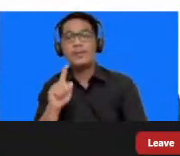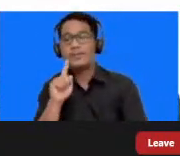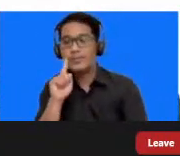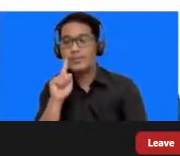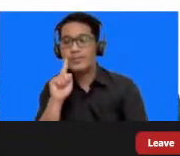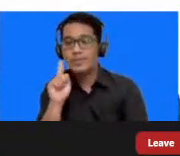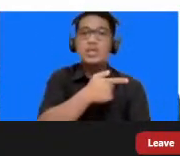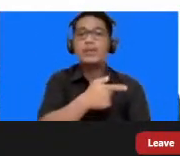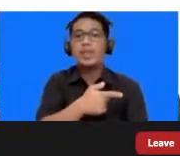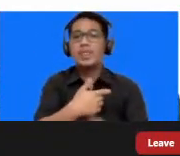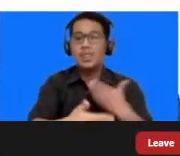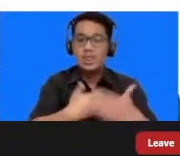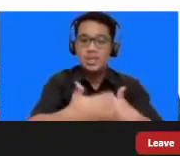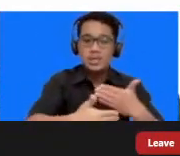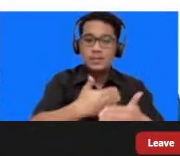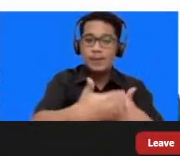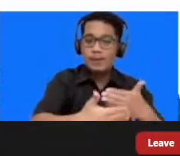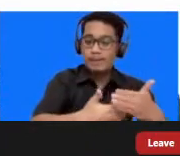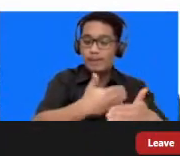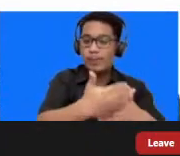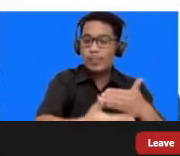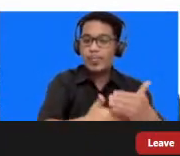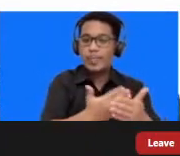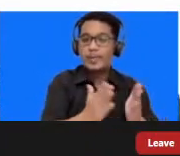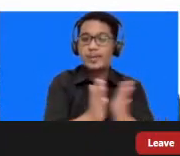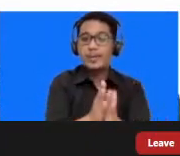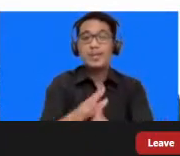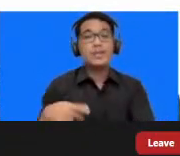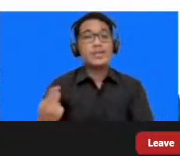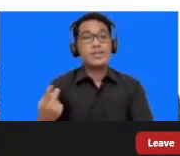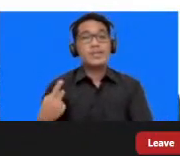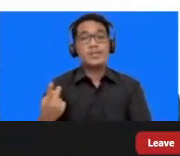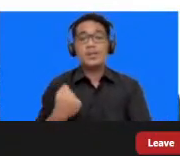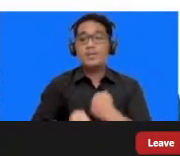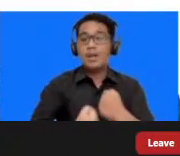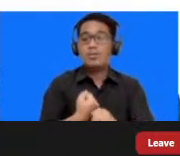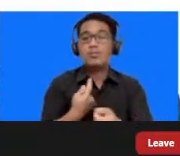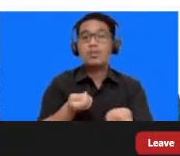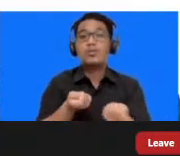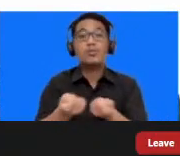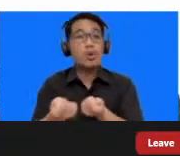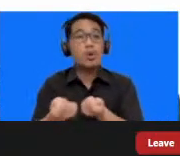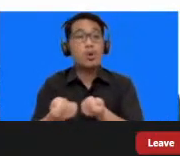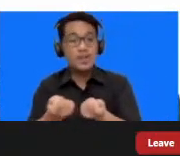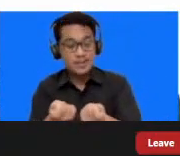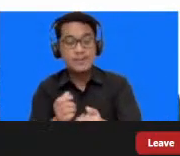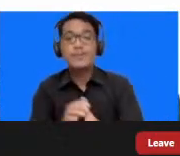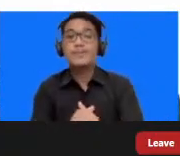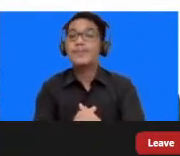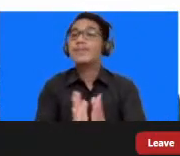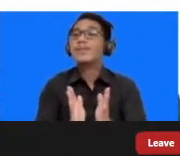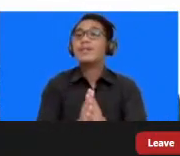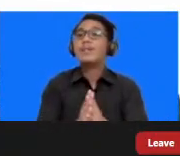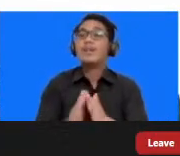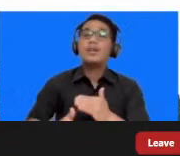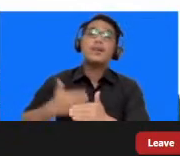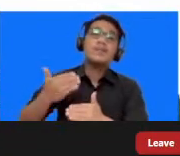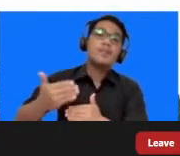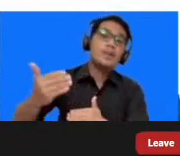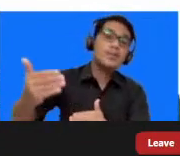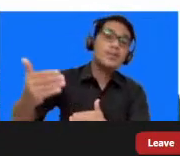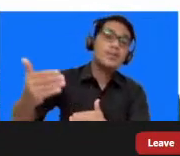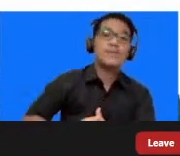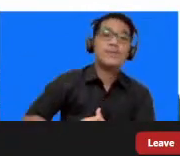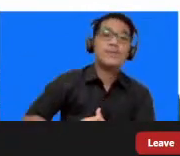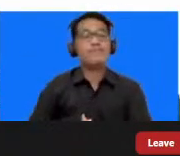ketepatan, dan juga kita harus melakukan koordinasi dan juga kontinuitas yang kita lakukan. Demikian